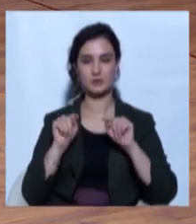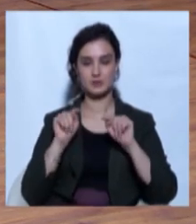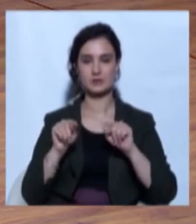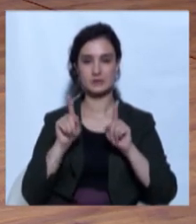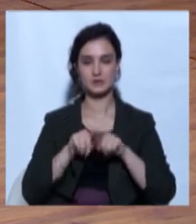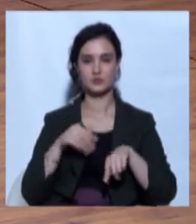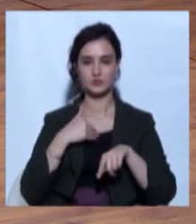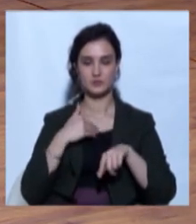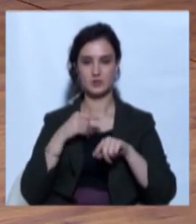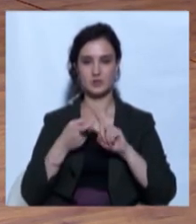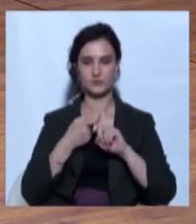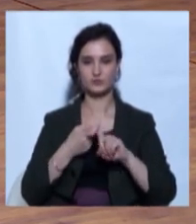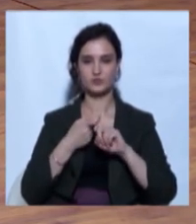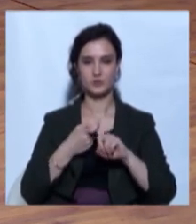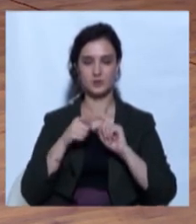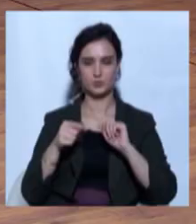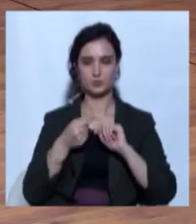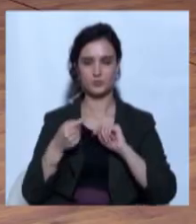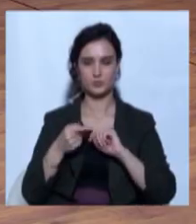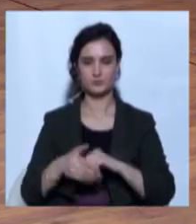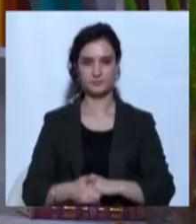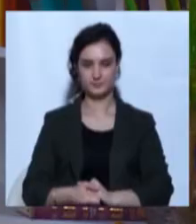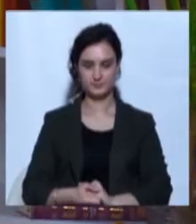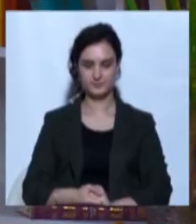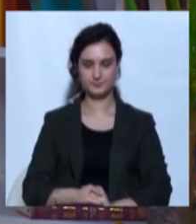ისევ ჩვენზე მოქმედებს უარყოფითად.